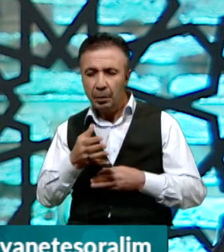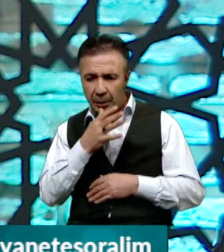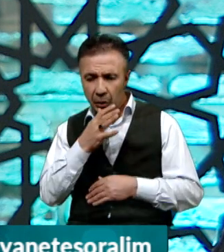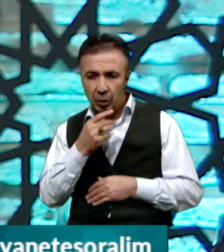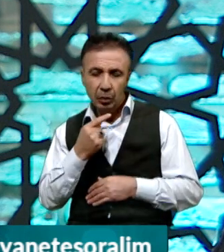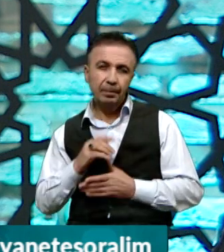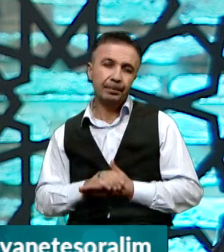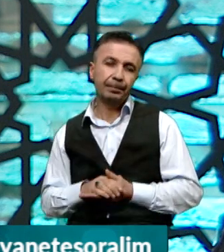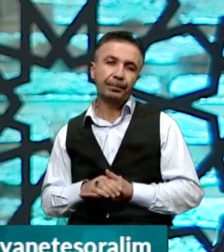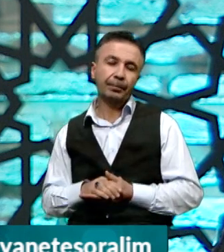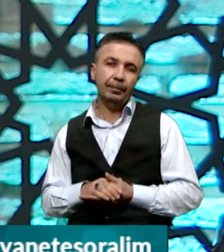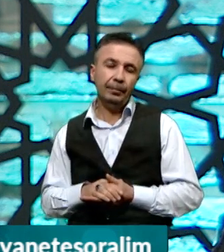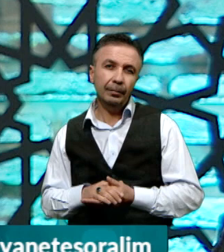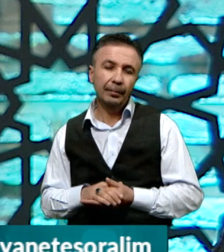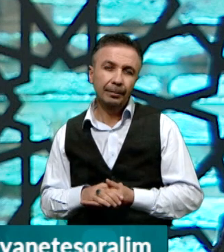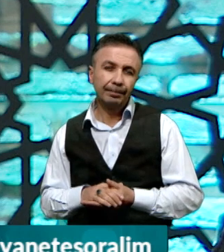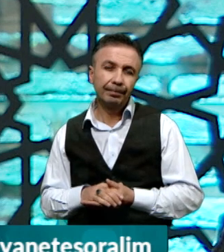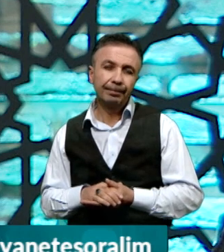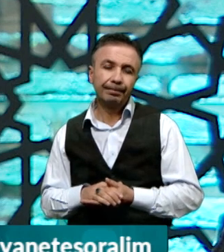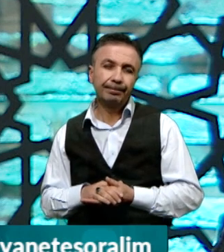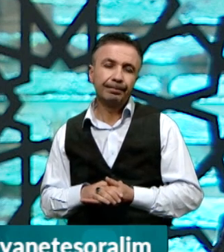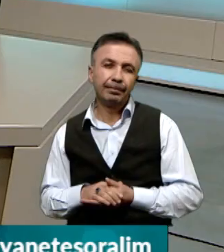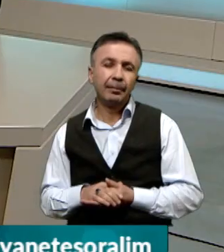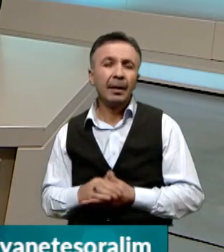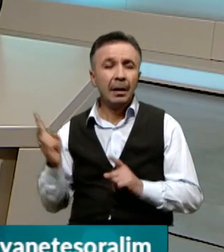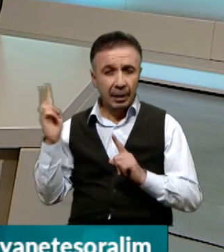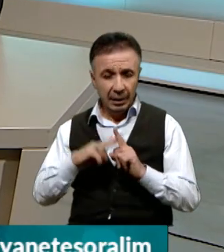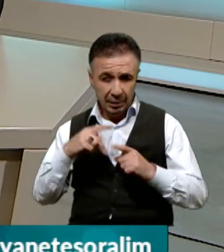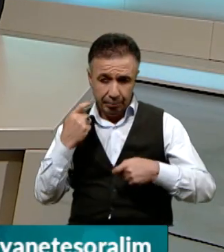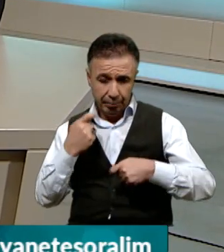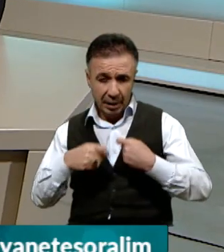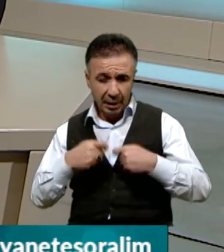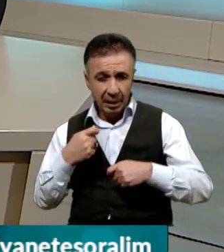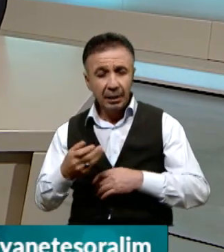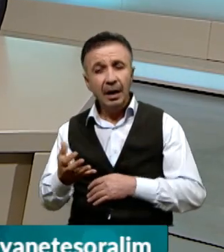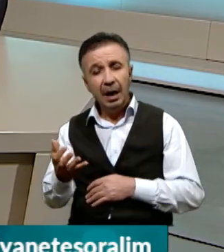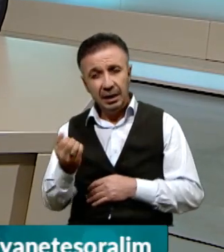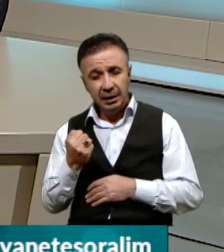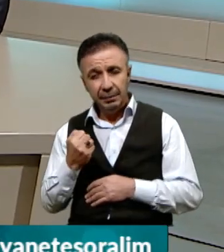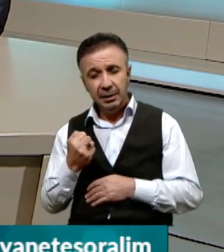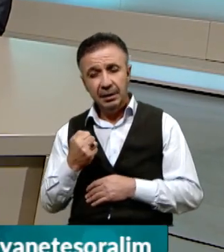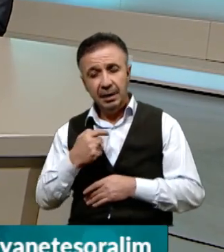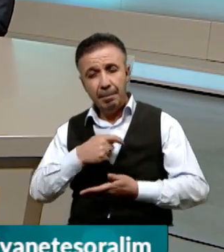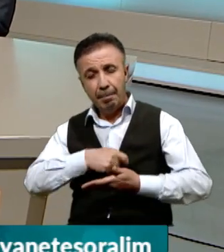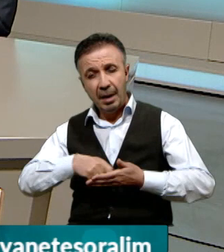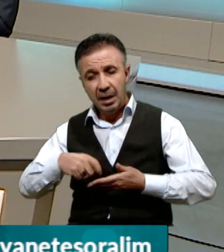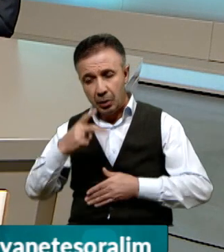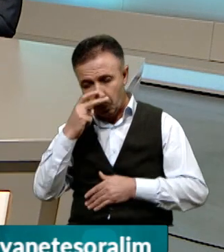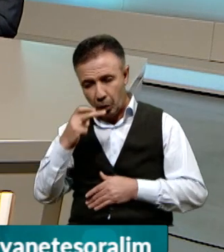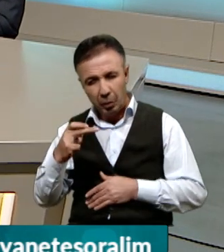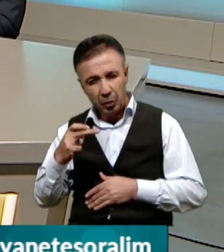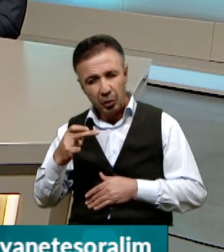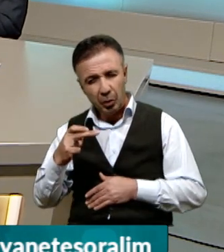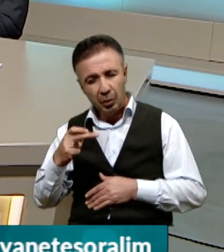Hanım. Esavla Mümin Bey. Peki katılım bankalarından alınan maaş promosyonuyla alakalı cevap nedir?